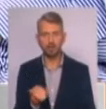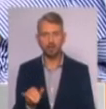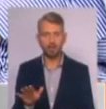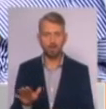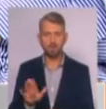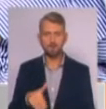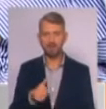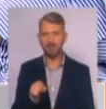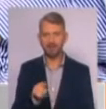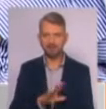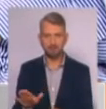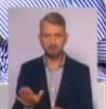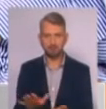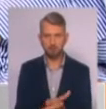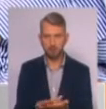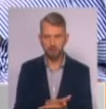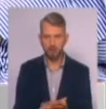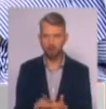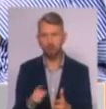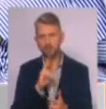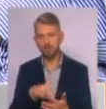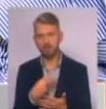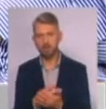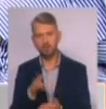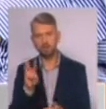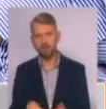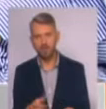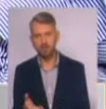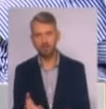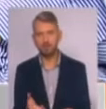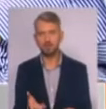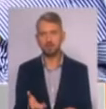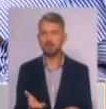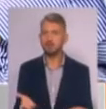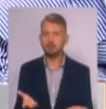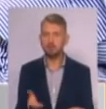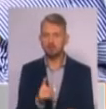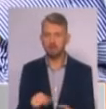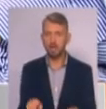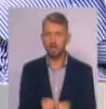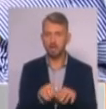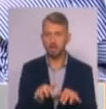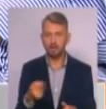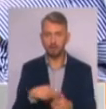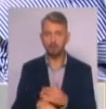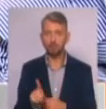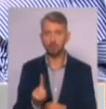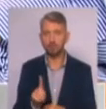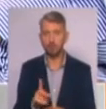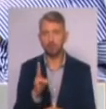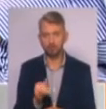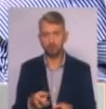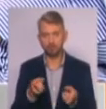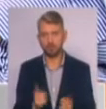прибирають після них. Чим передбачається штраф, введення штрафних санкцій за такі дії, тому що, ну,